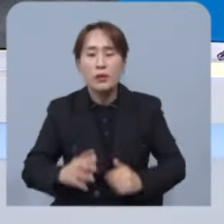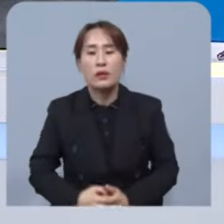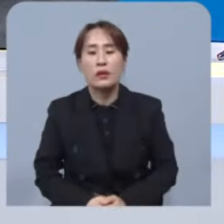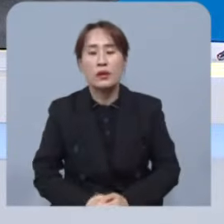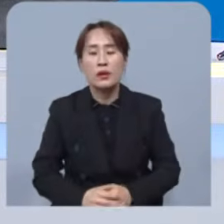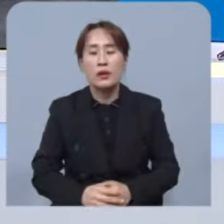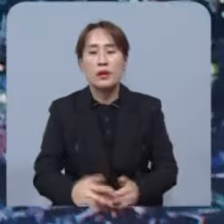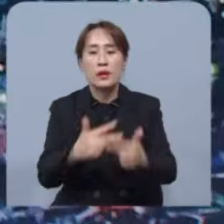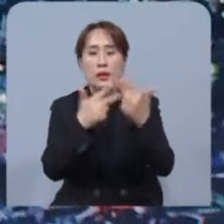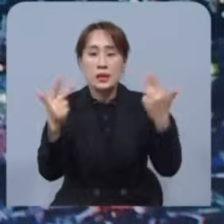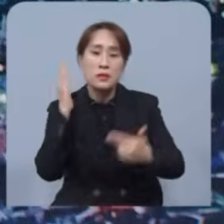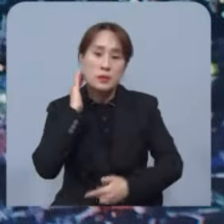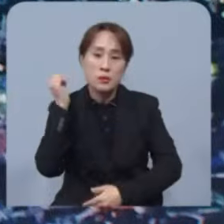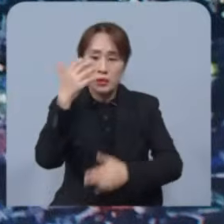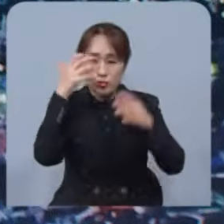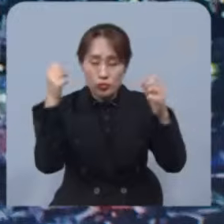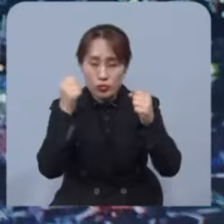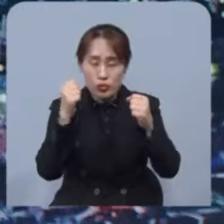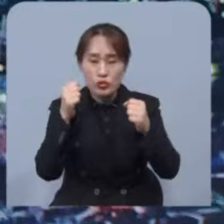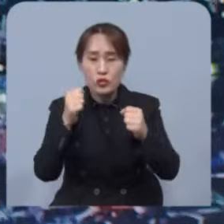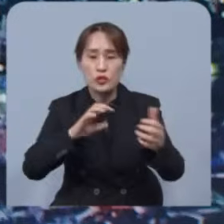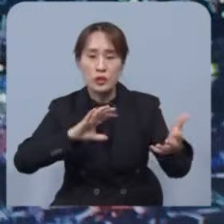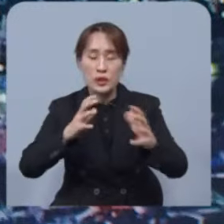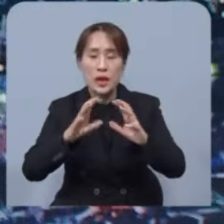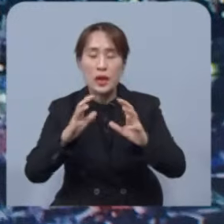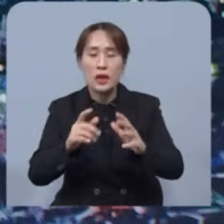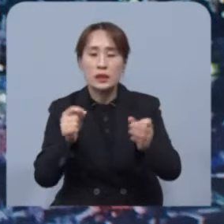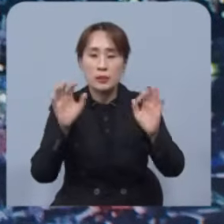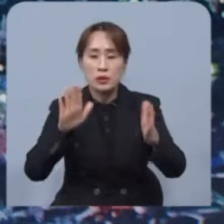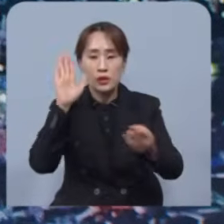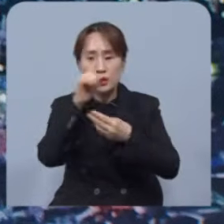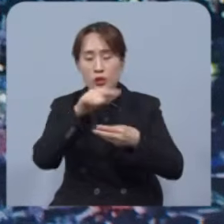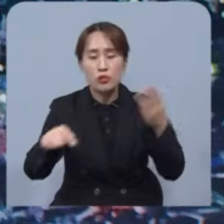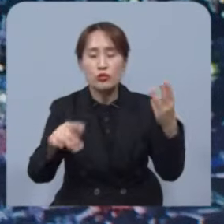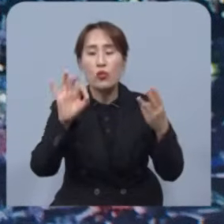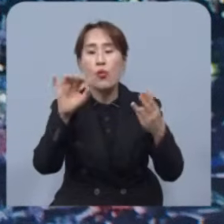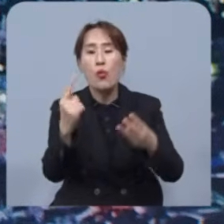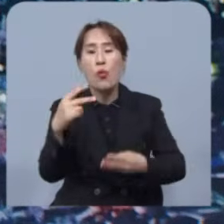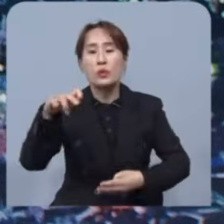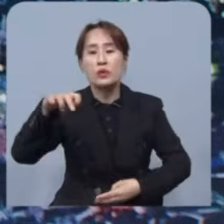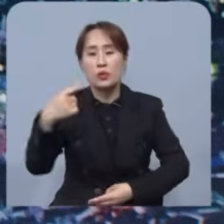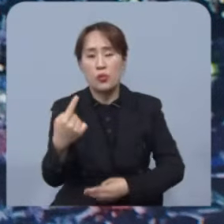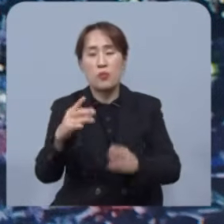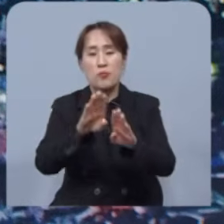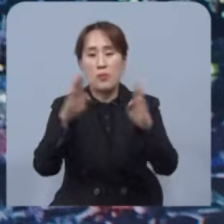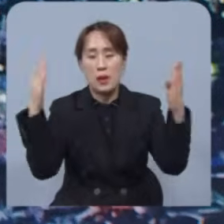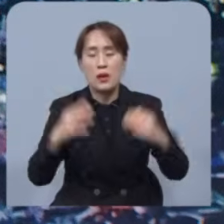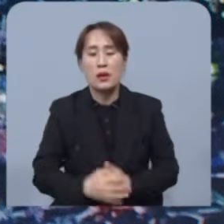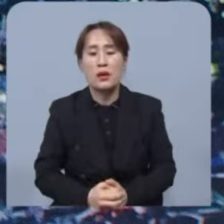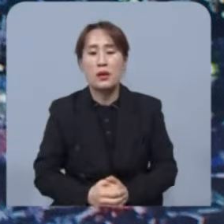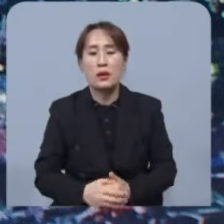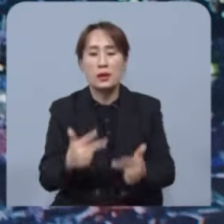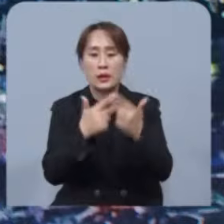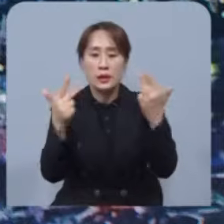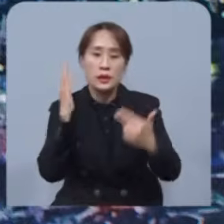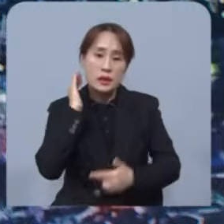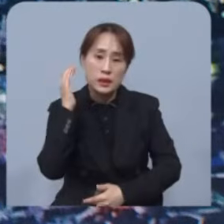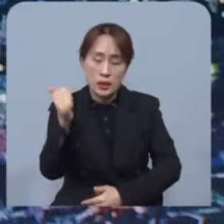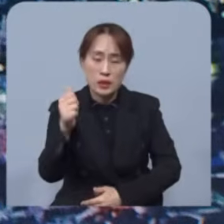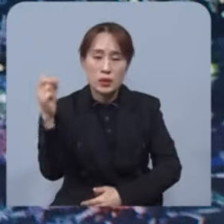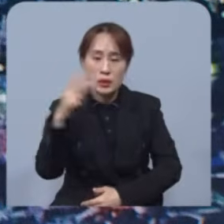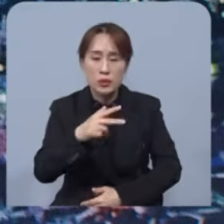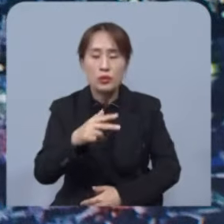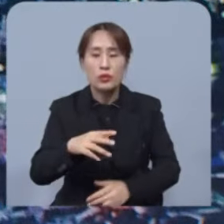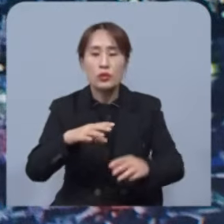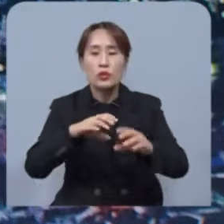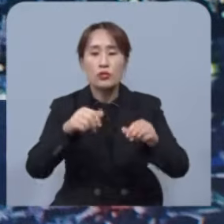네, 이재명 대통령의 충북 타운홀 미팅은 잠시 뒤 청주 오스코에서 열릴 예정입니다. 이재명 대통령을 비롯해